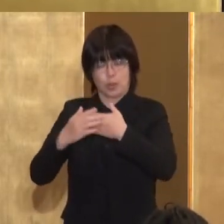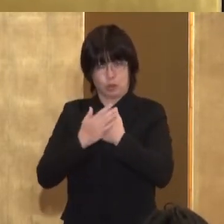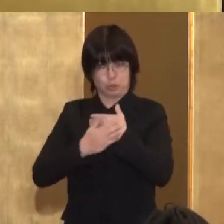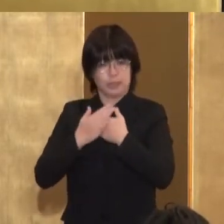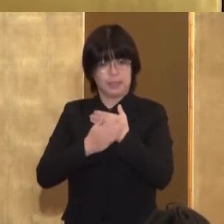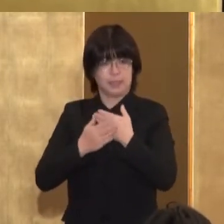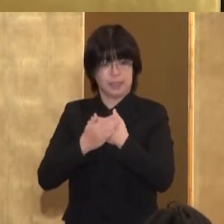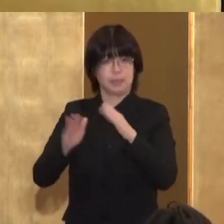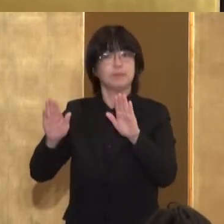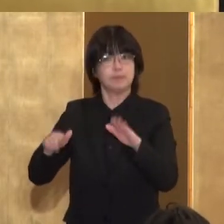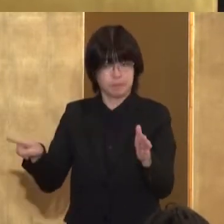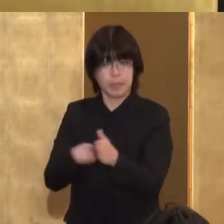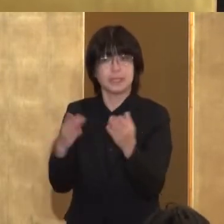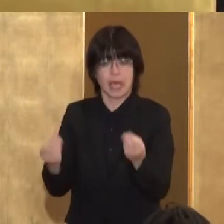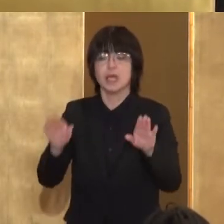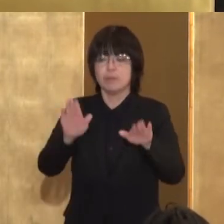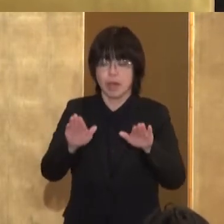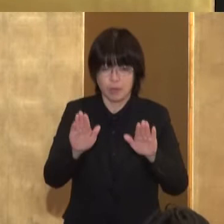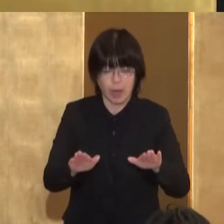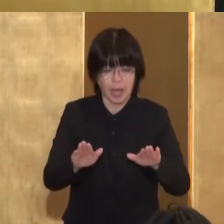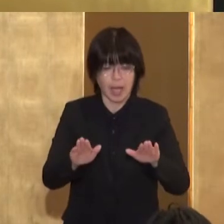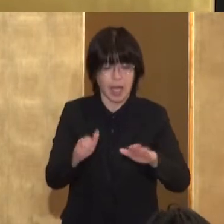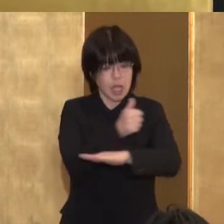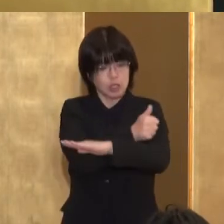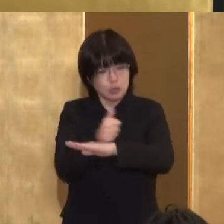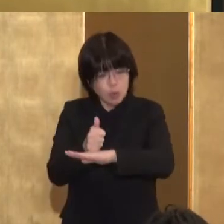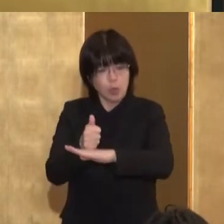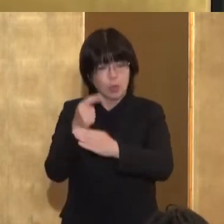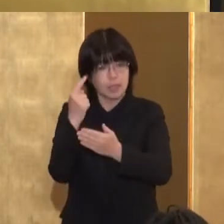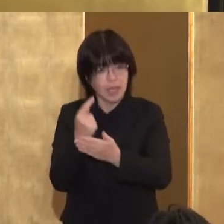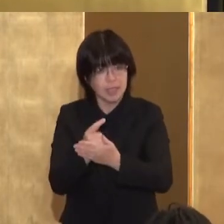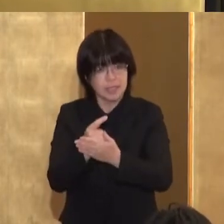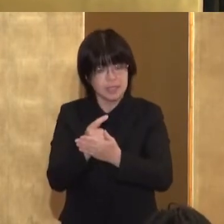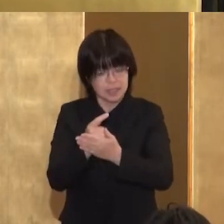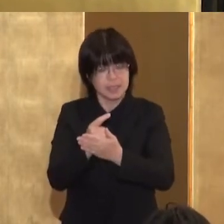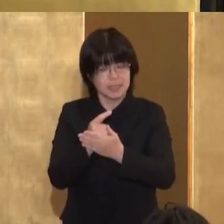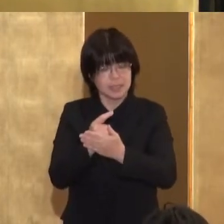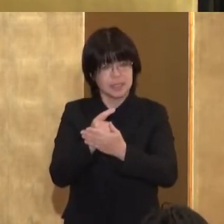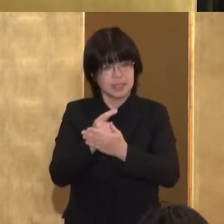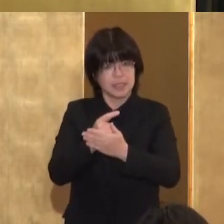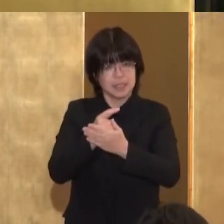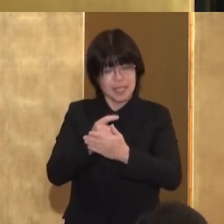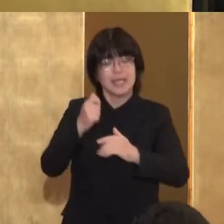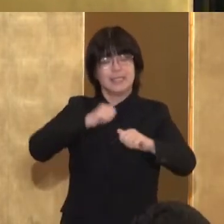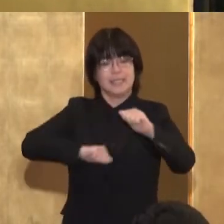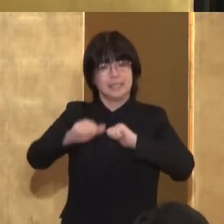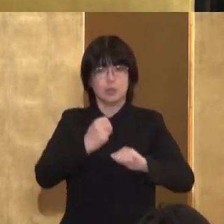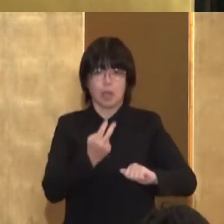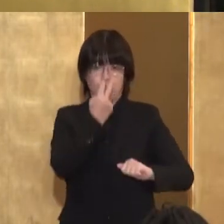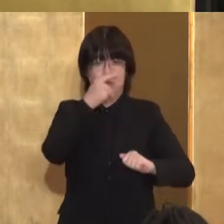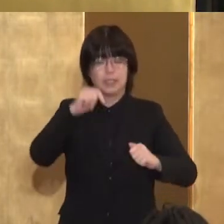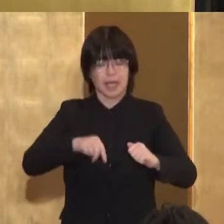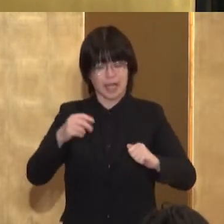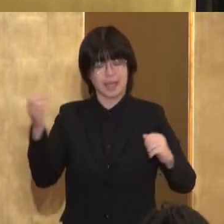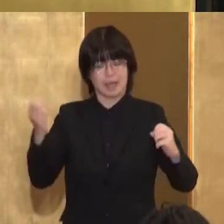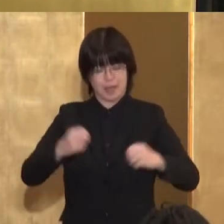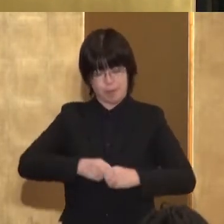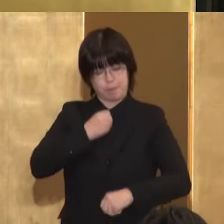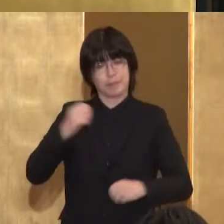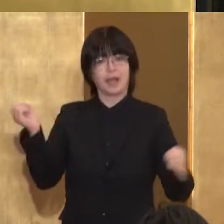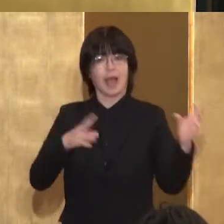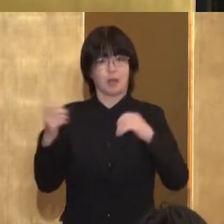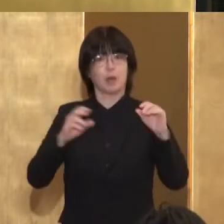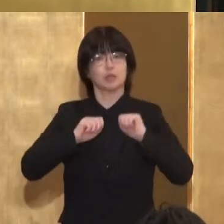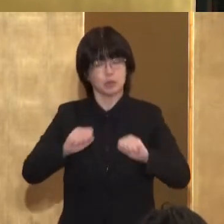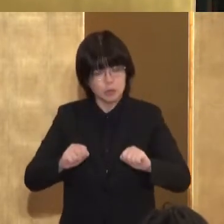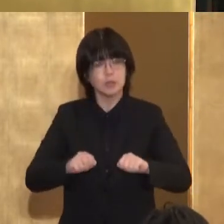わけでありますが、今は首脳のみで強い雰囲気の中でですね、率直な会話をする、そのよう